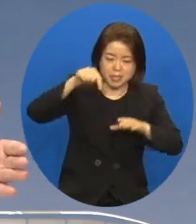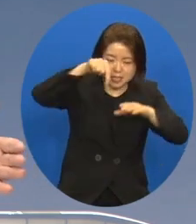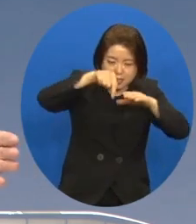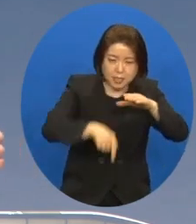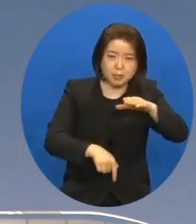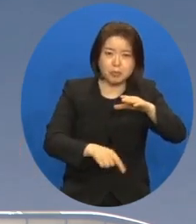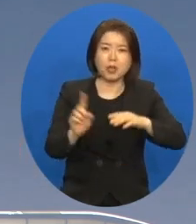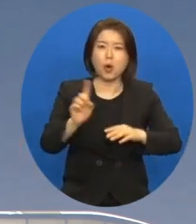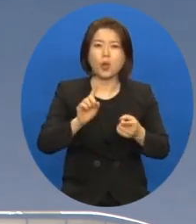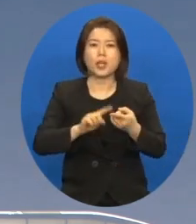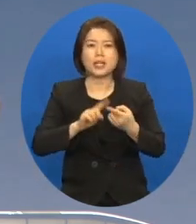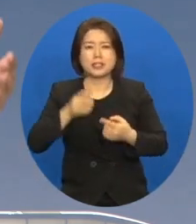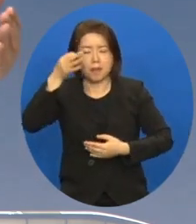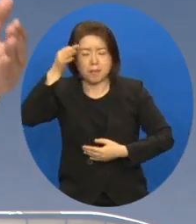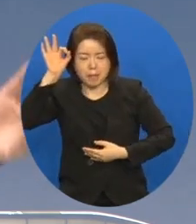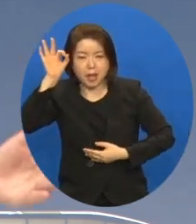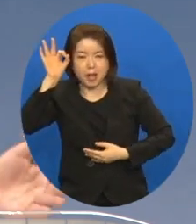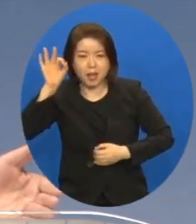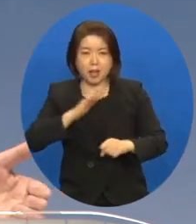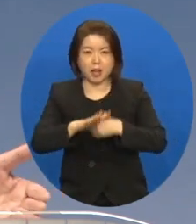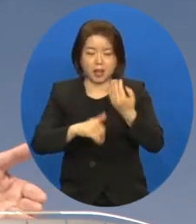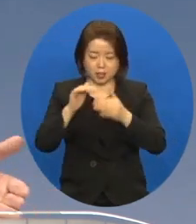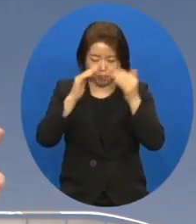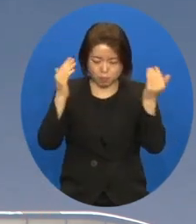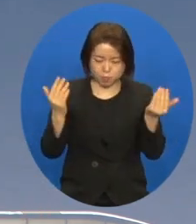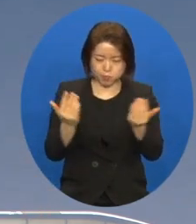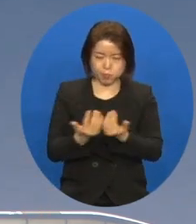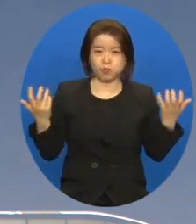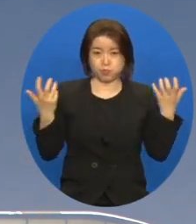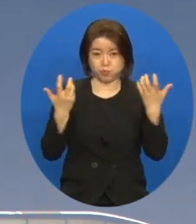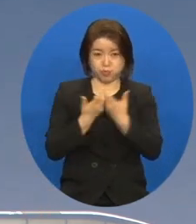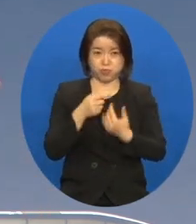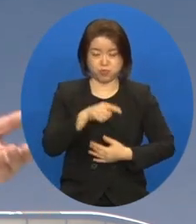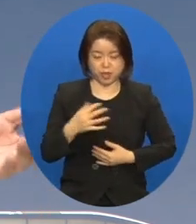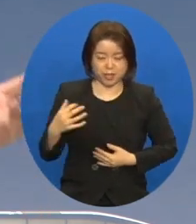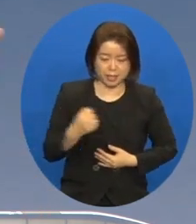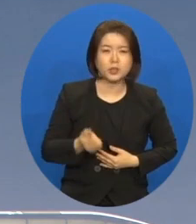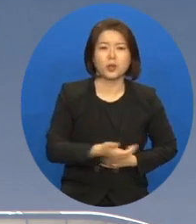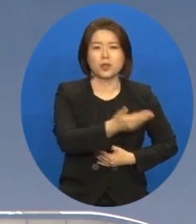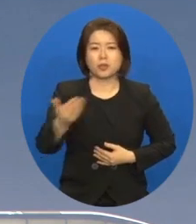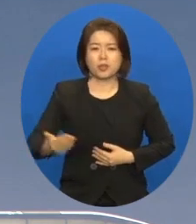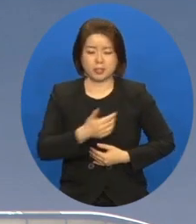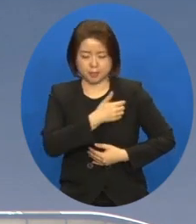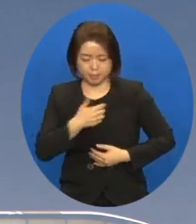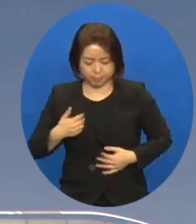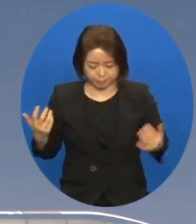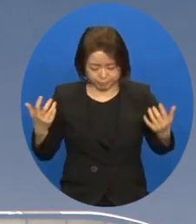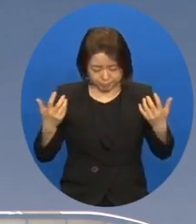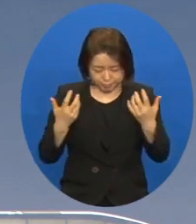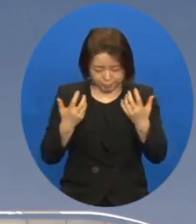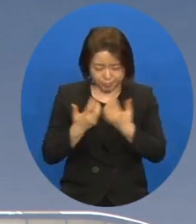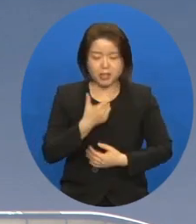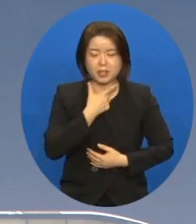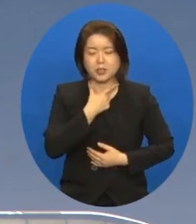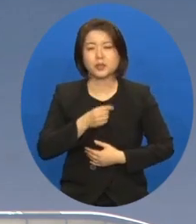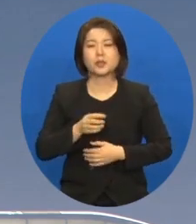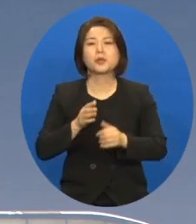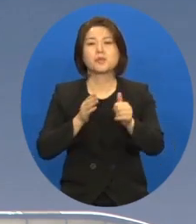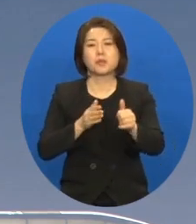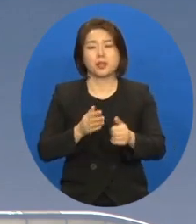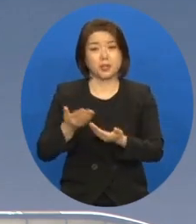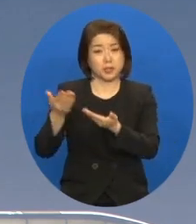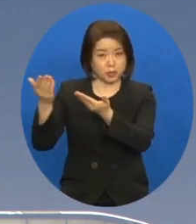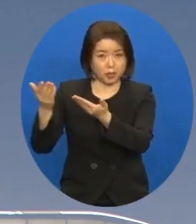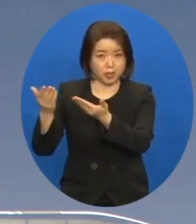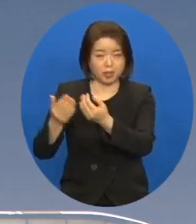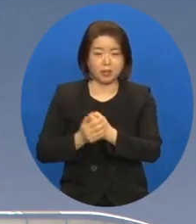깊이가 어떠함을 깨달아 하나님의 모든 충만하신 것으로 너에게 충만하게 하시기를 구하노라.